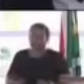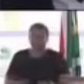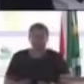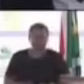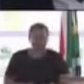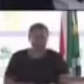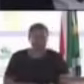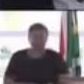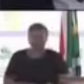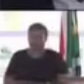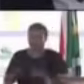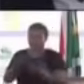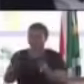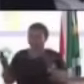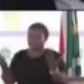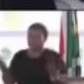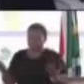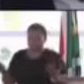nina besilo